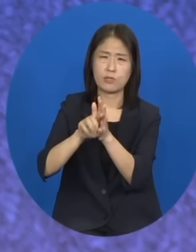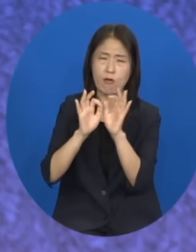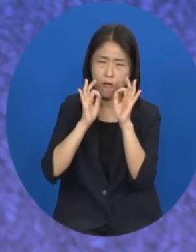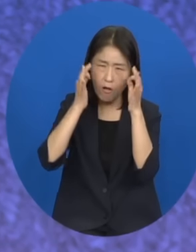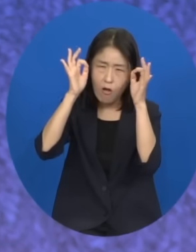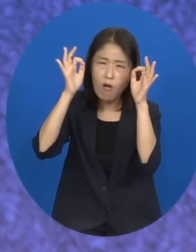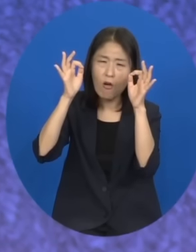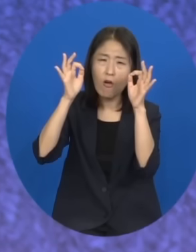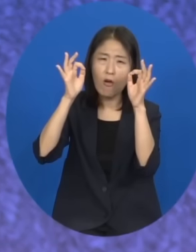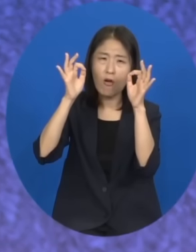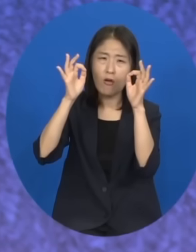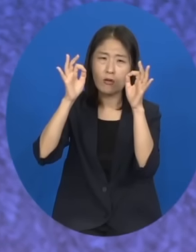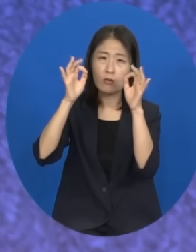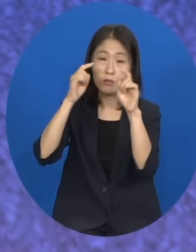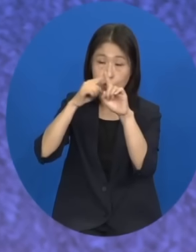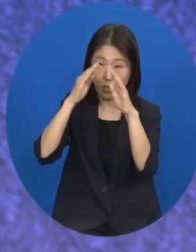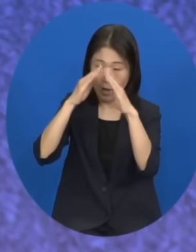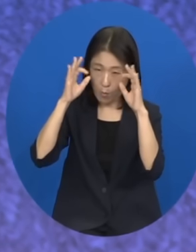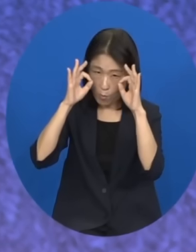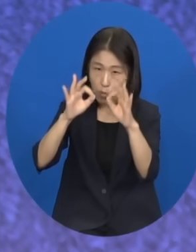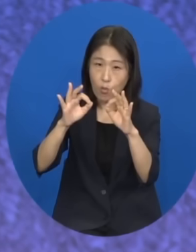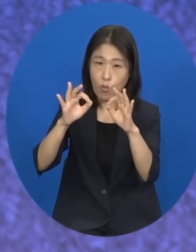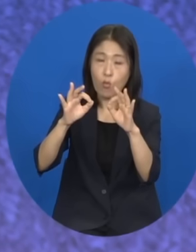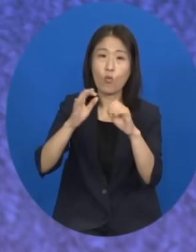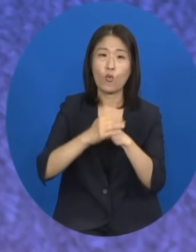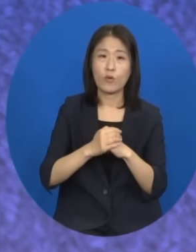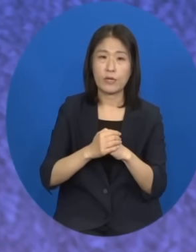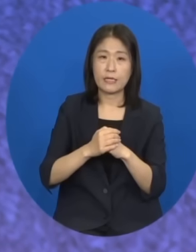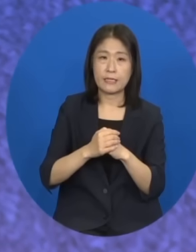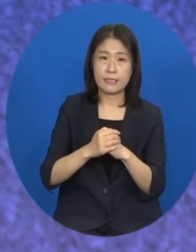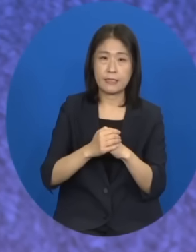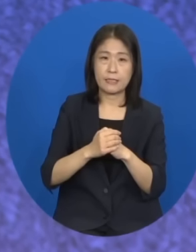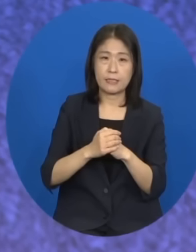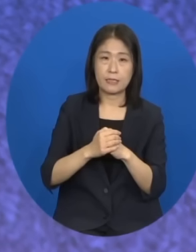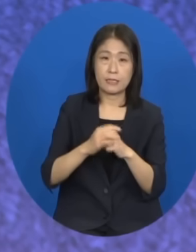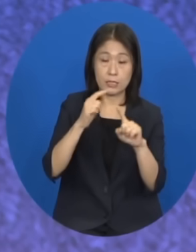예배당을 빠져나오는데 그 예배당 한쪽 귀퉁이에